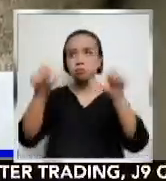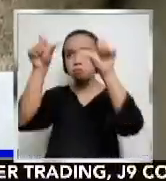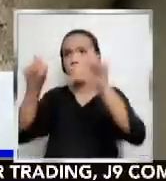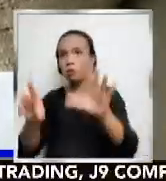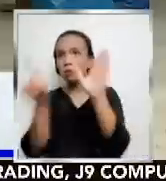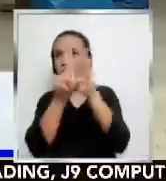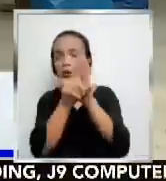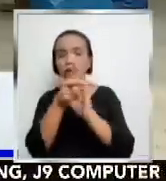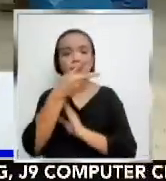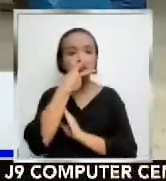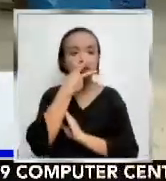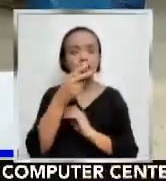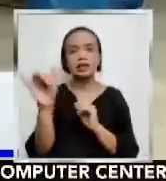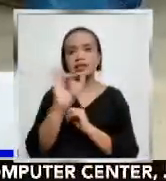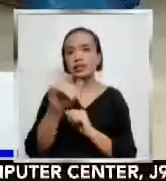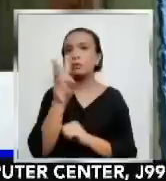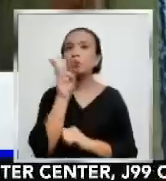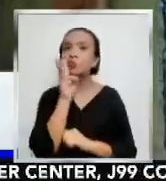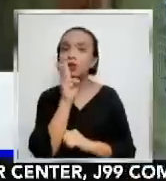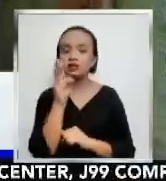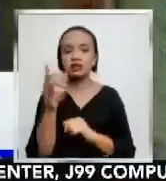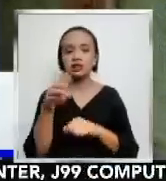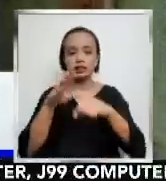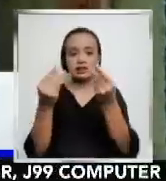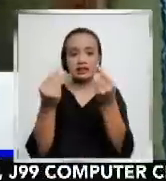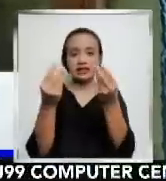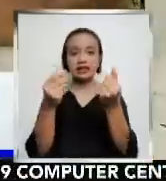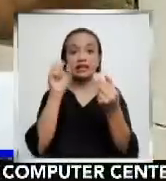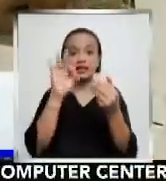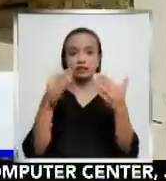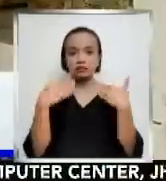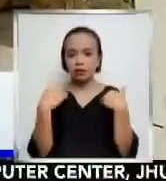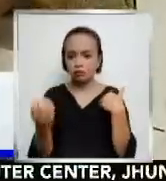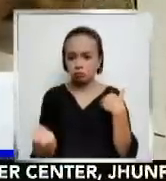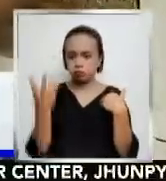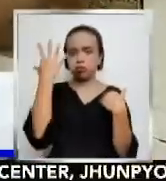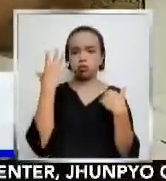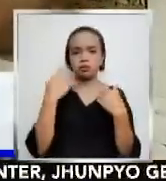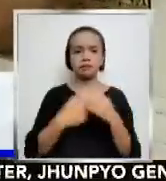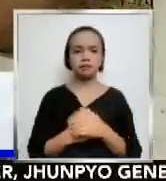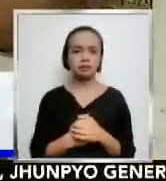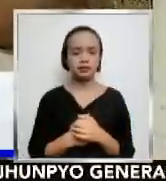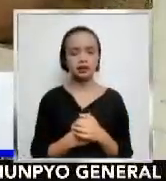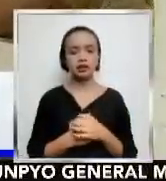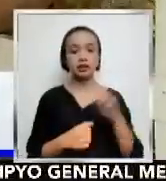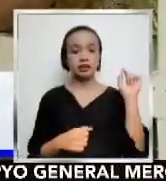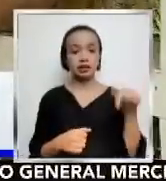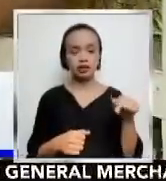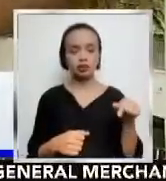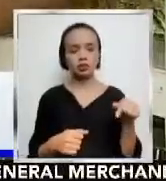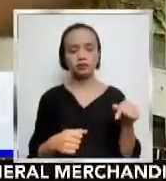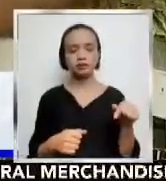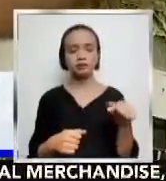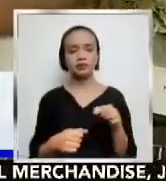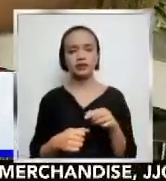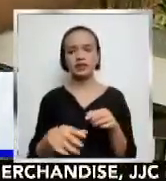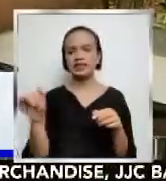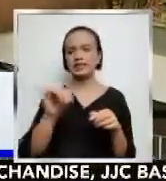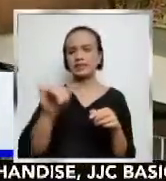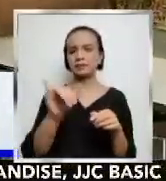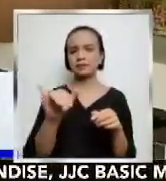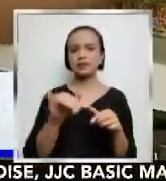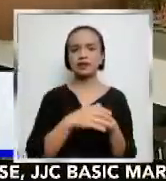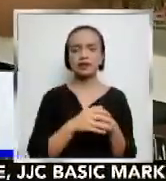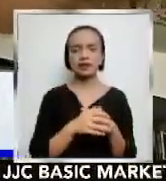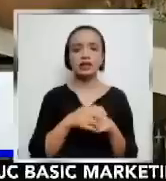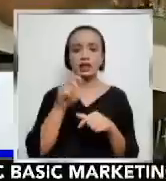sako-sakong buhangin din ang nakahanda sakaling may magliyab. Itong ball na ito eh, parang fire extinguisher to, in case na